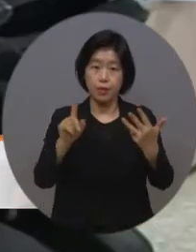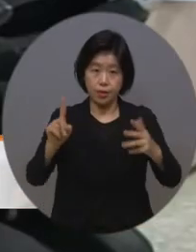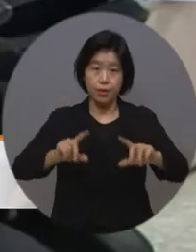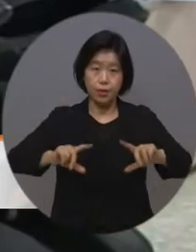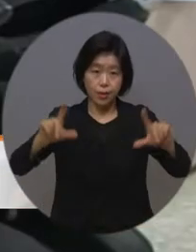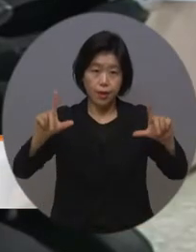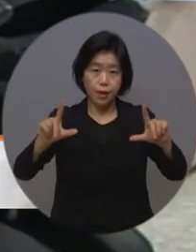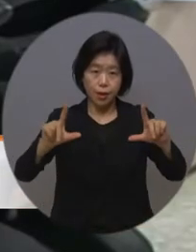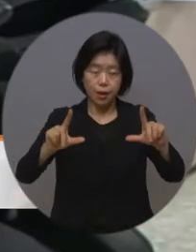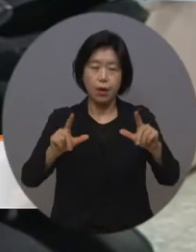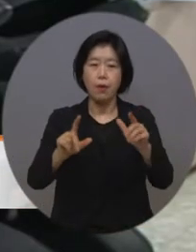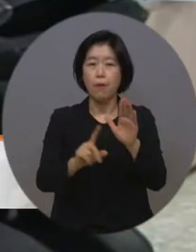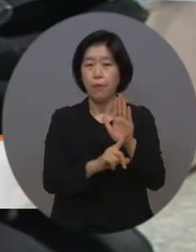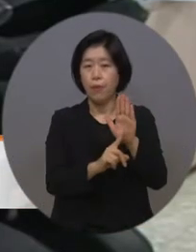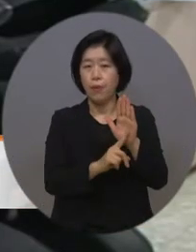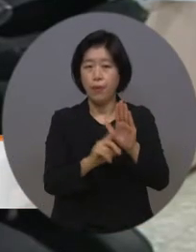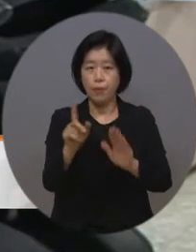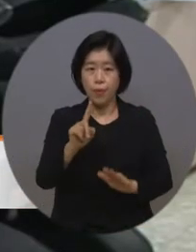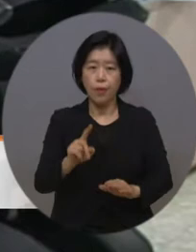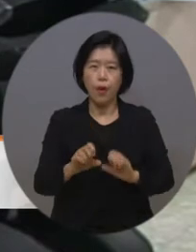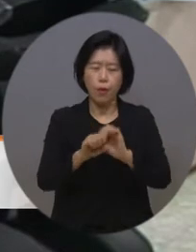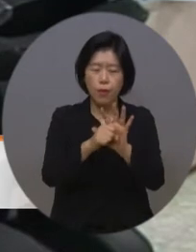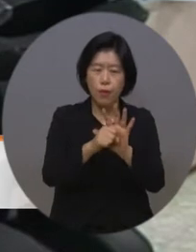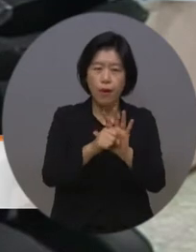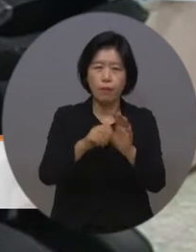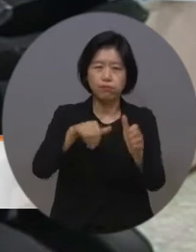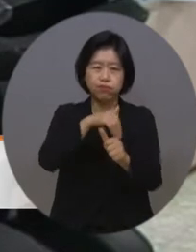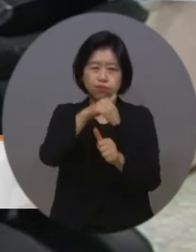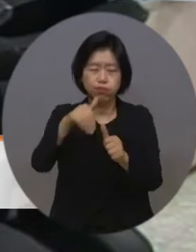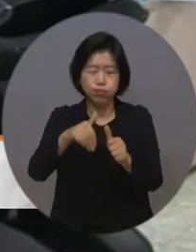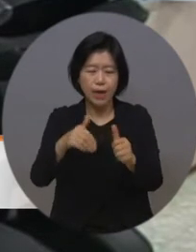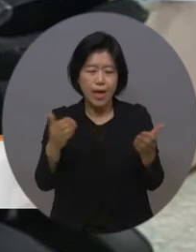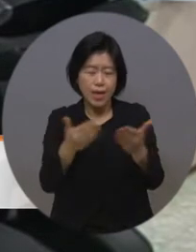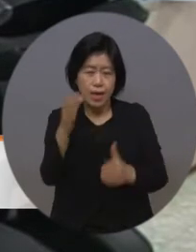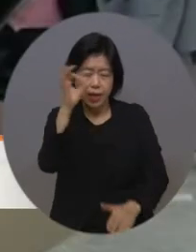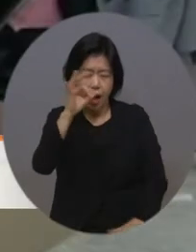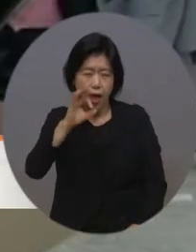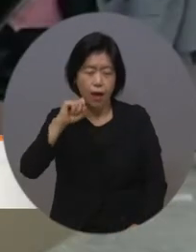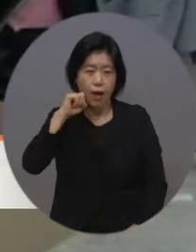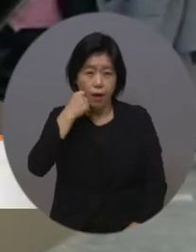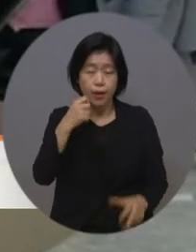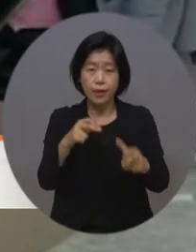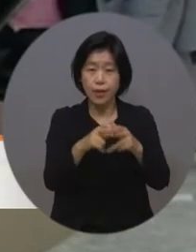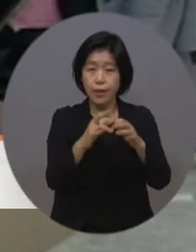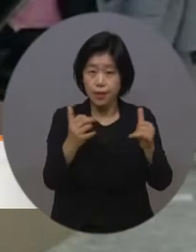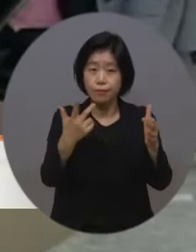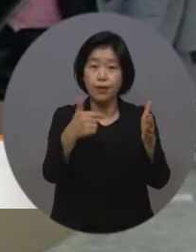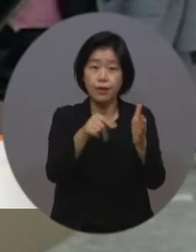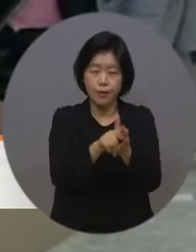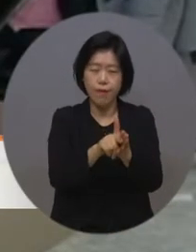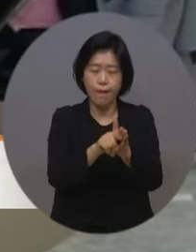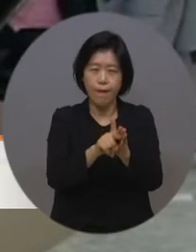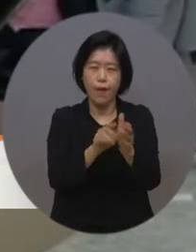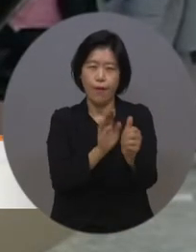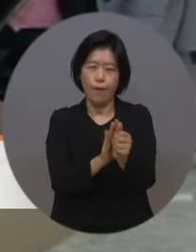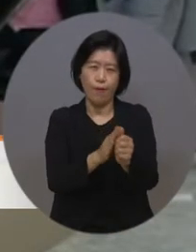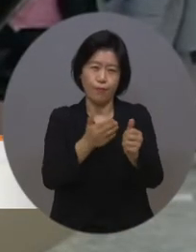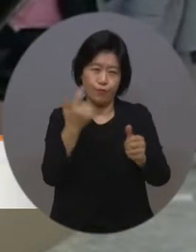원으로 코로나19 상황에서 고용에 취약한 장애인 일자리 확대를 위한 취업지원 사업에 나선다고